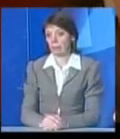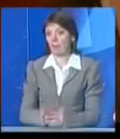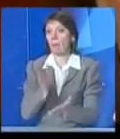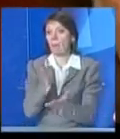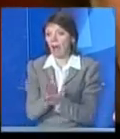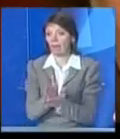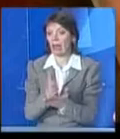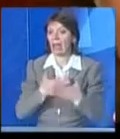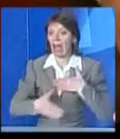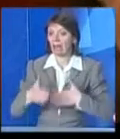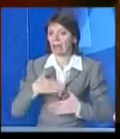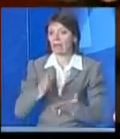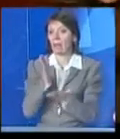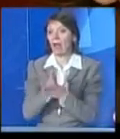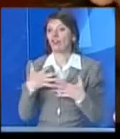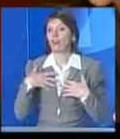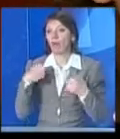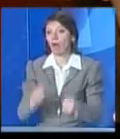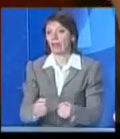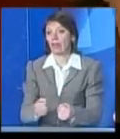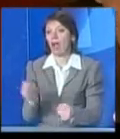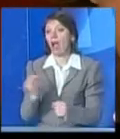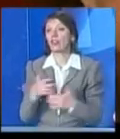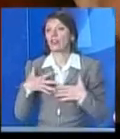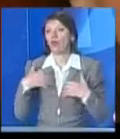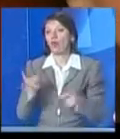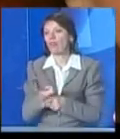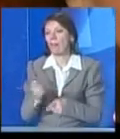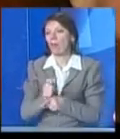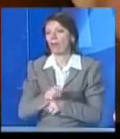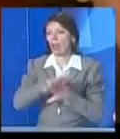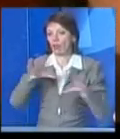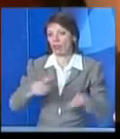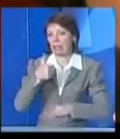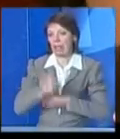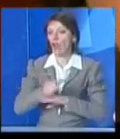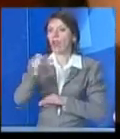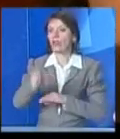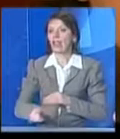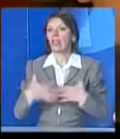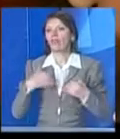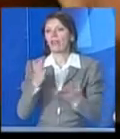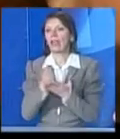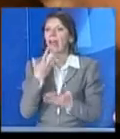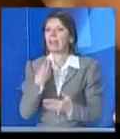мав радість, мав здоров'я. А здоров'я – то над усе. Тому що людина здорова, вона є